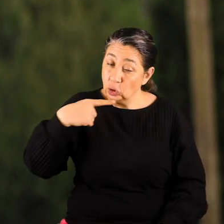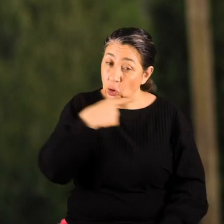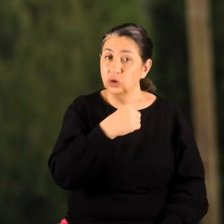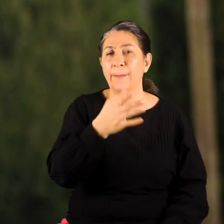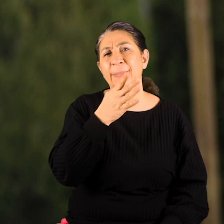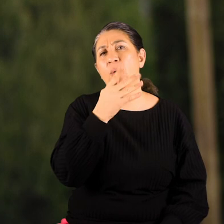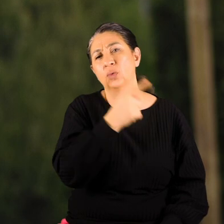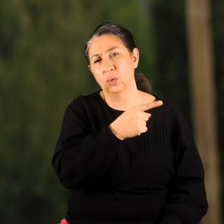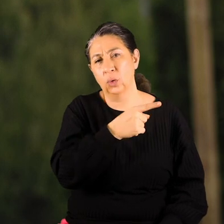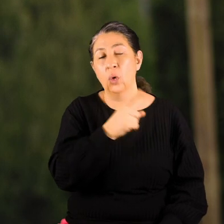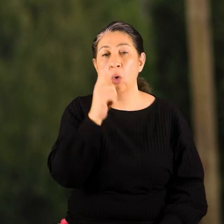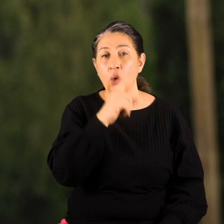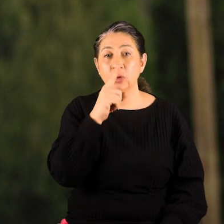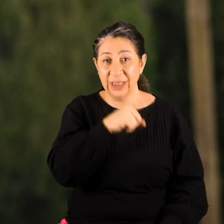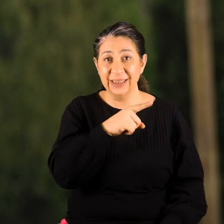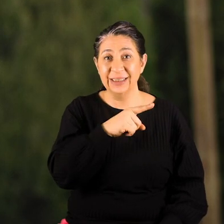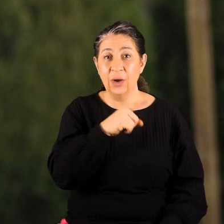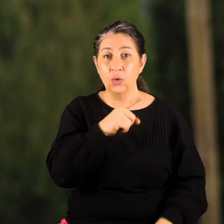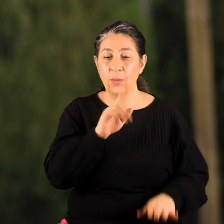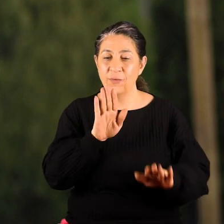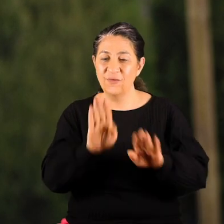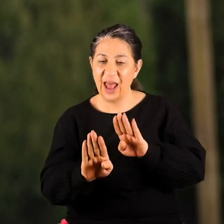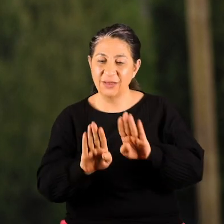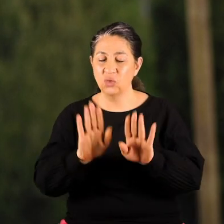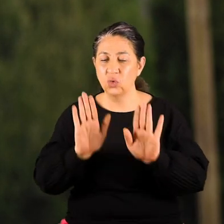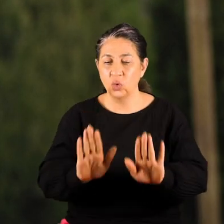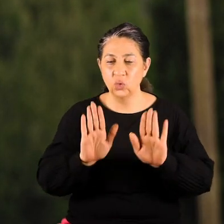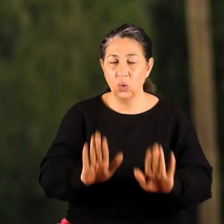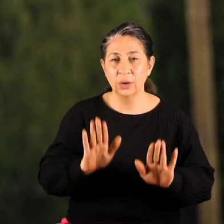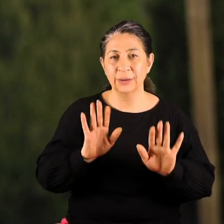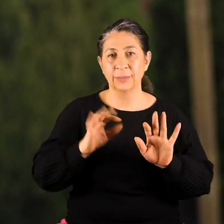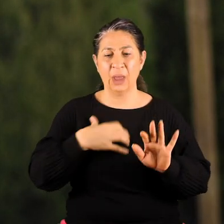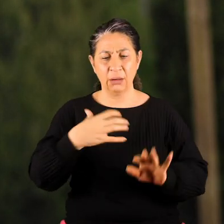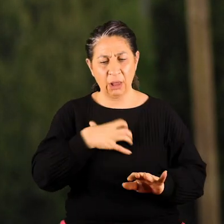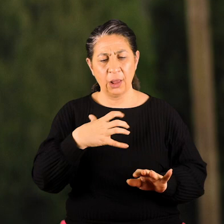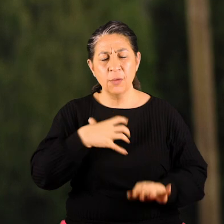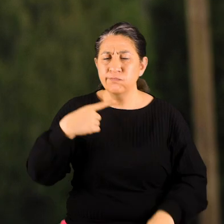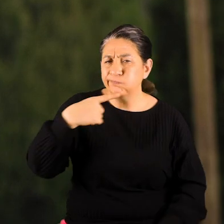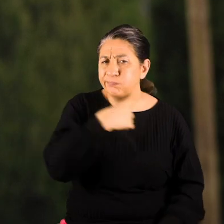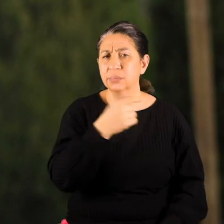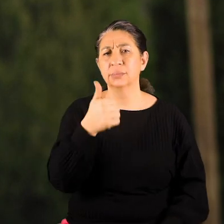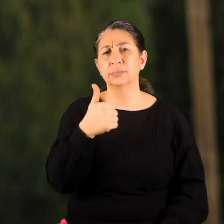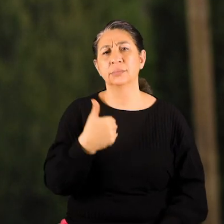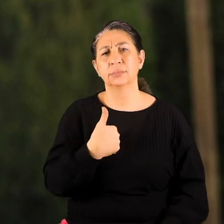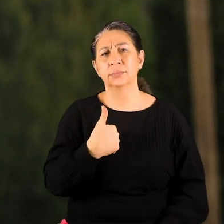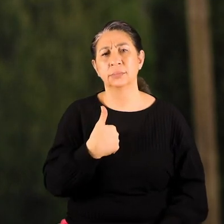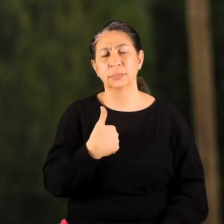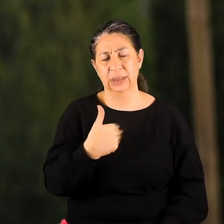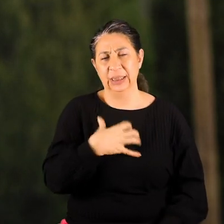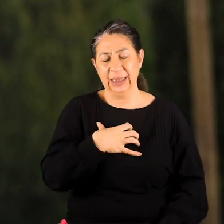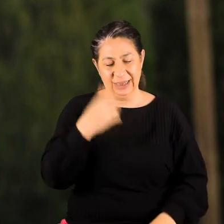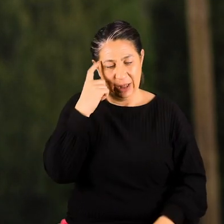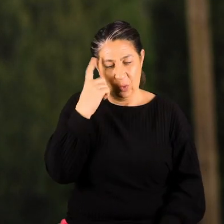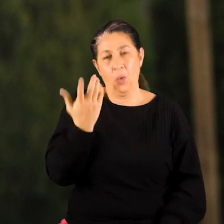önemliydi yani. Kendi kendime, çünkü ben çok zorlayabilirdim. Yani insan kendini tanıyor olması lazım. Çünkü kemoterapide bir